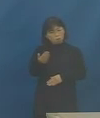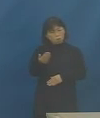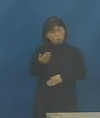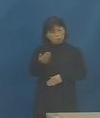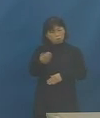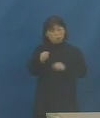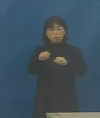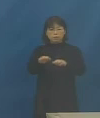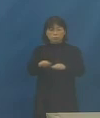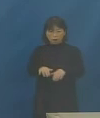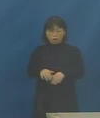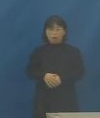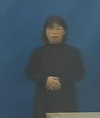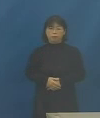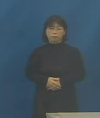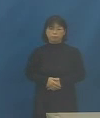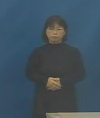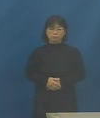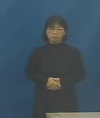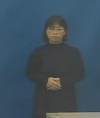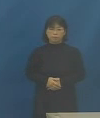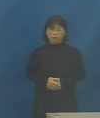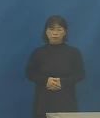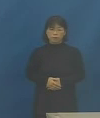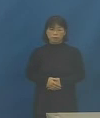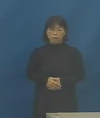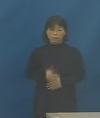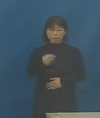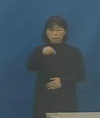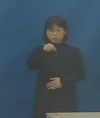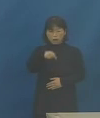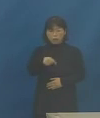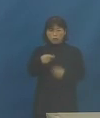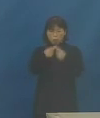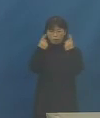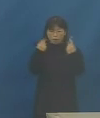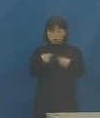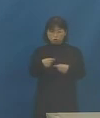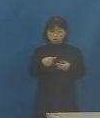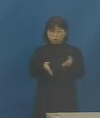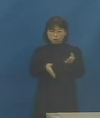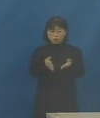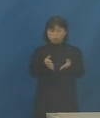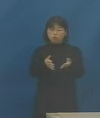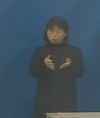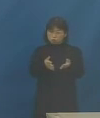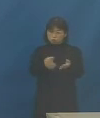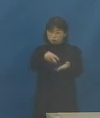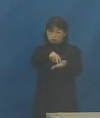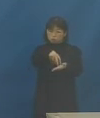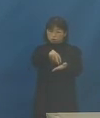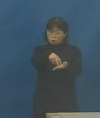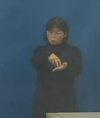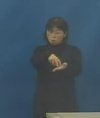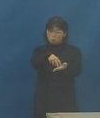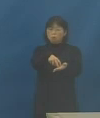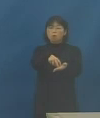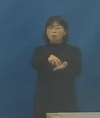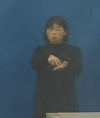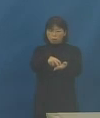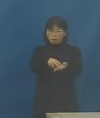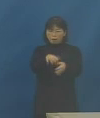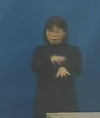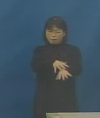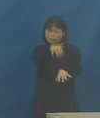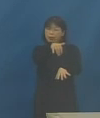ていただいているまああの市内のままつく私立幼稚園でのやけどを事故などを受けてまぁ発足をさ